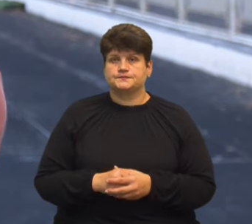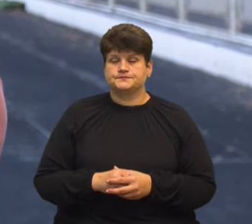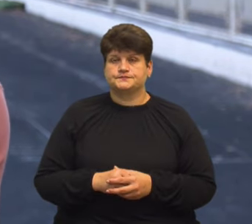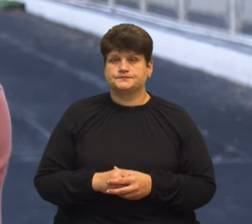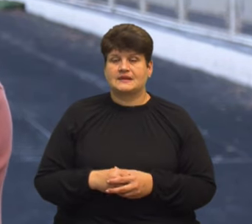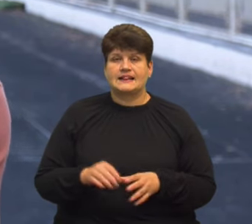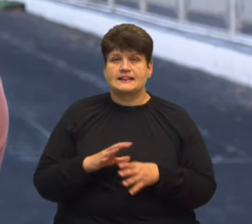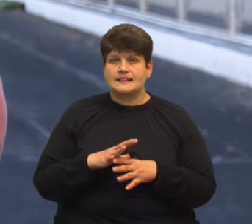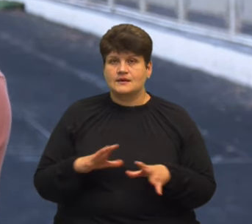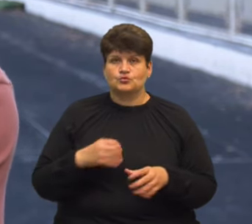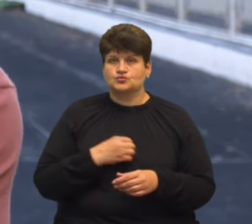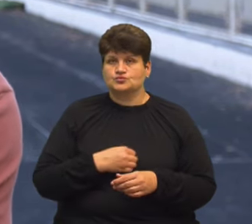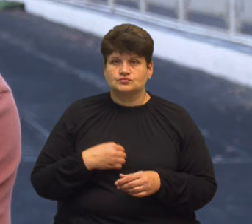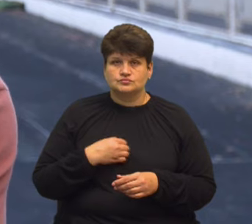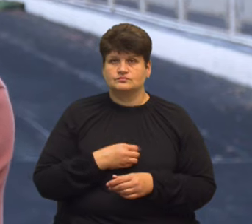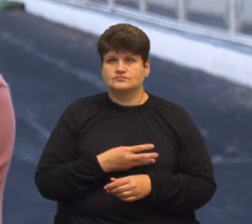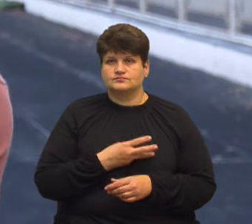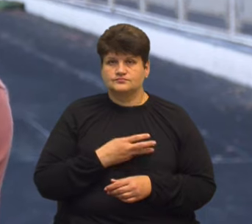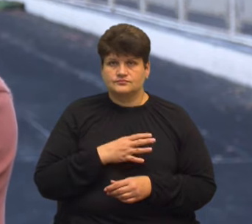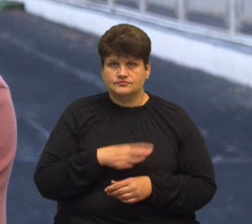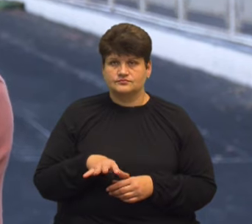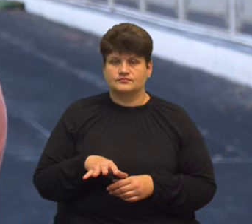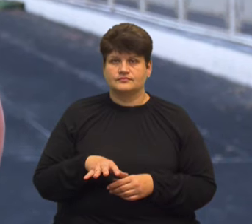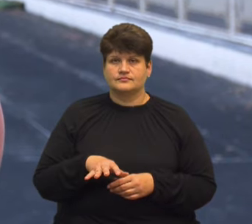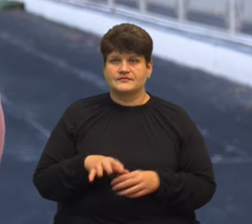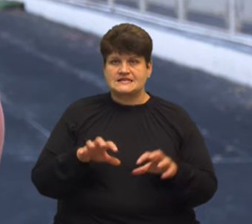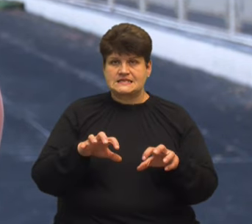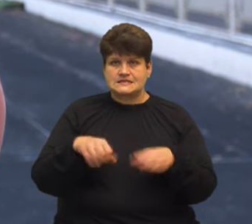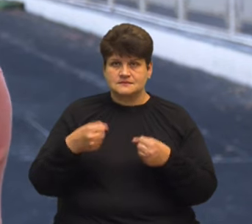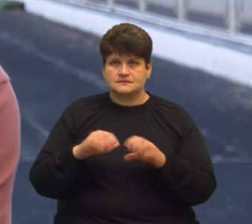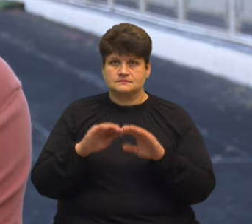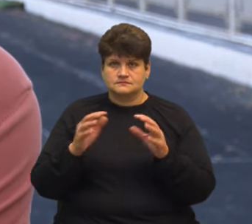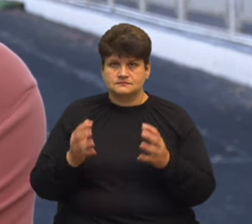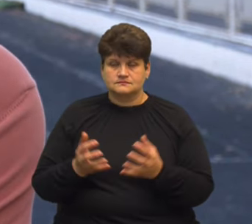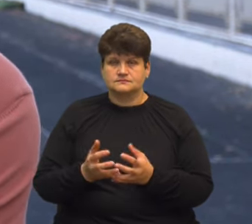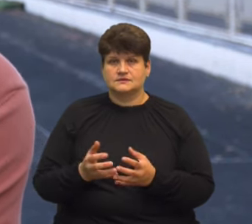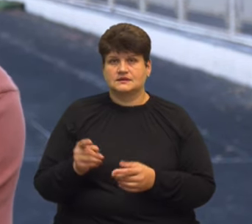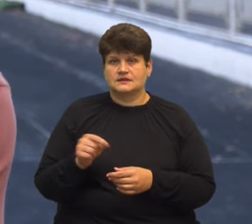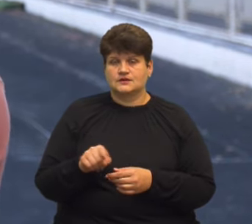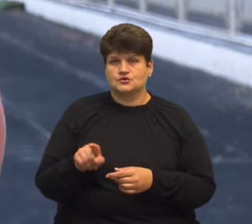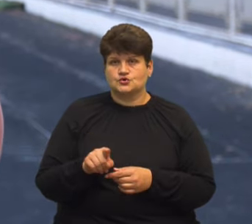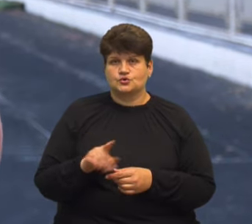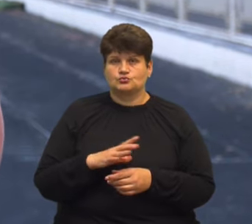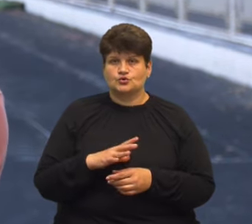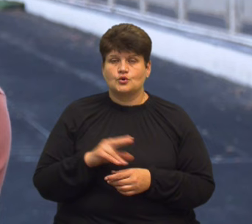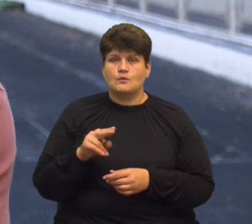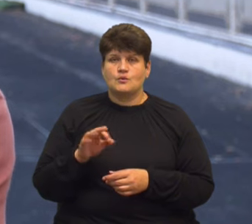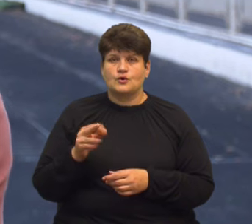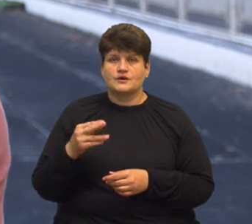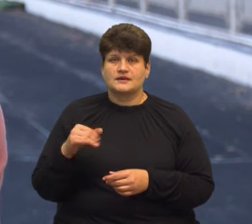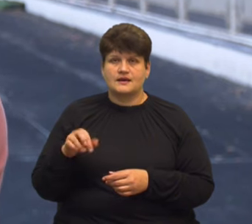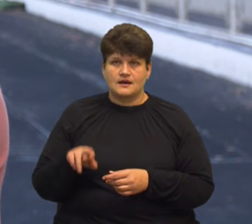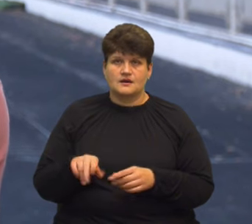було ні агресії, ні бажання виривати ті м'ячі, то, що було з поділлям. Да, сьогодні